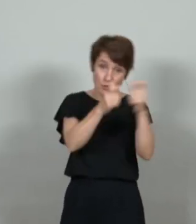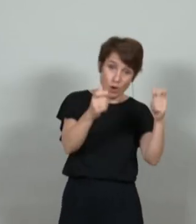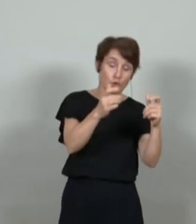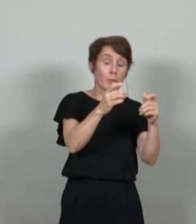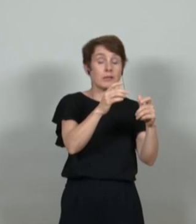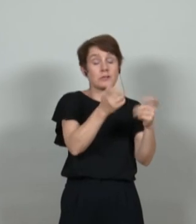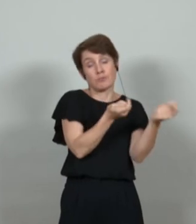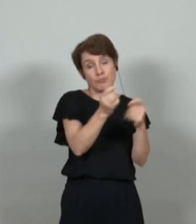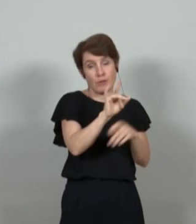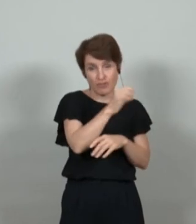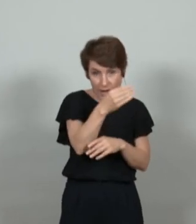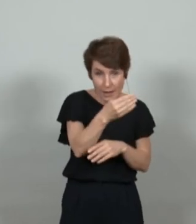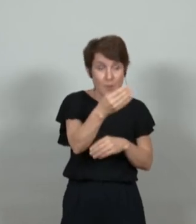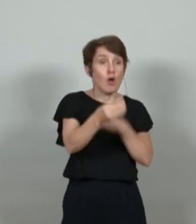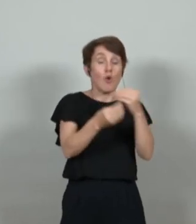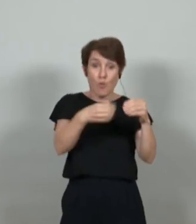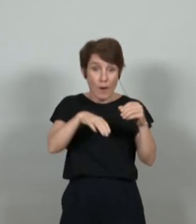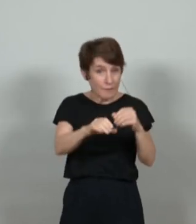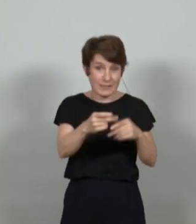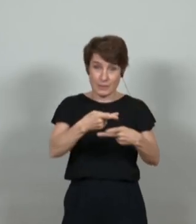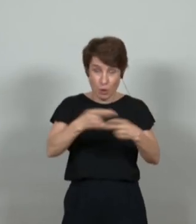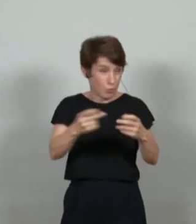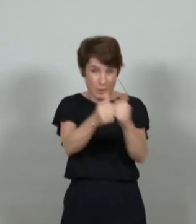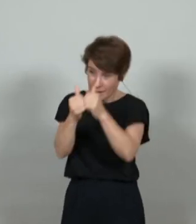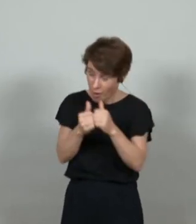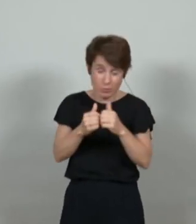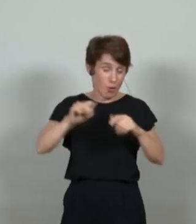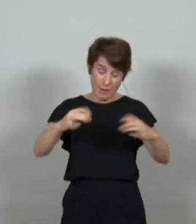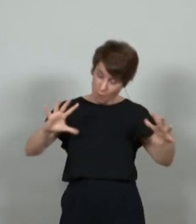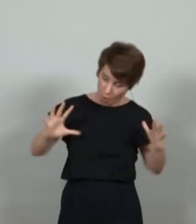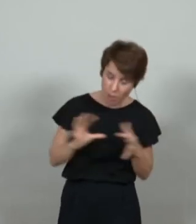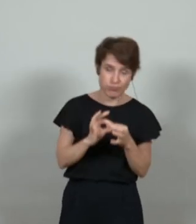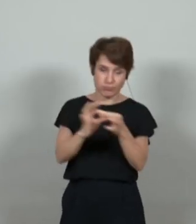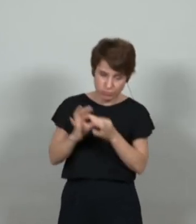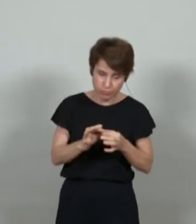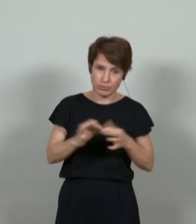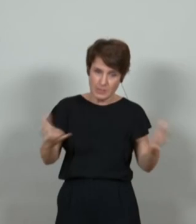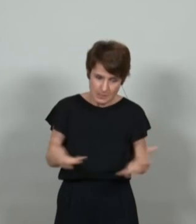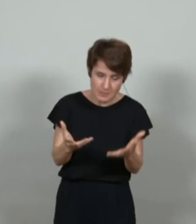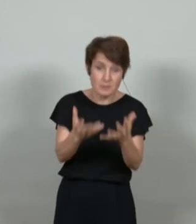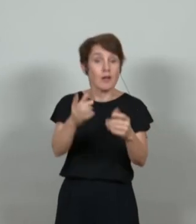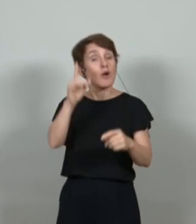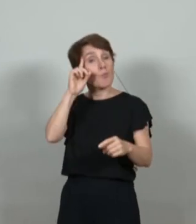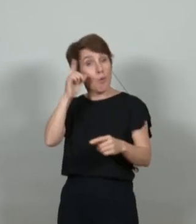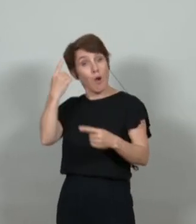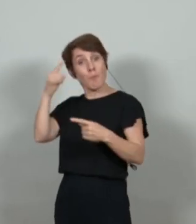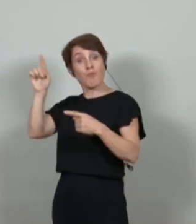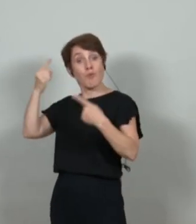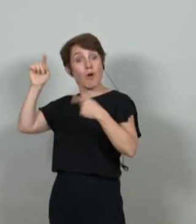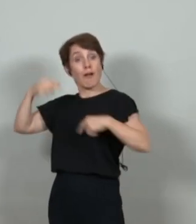investissements des investisseurs publics pardon parce que le logement représente aussi pour l'État